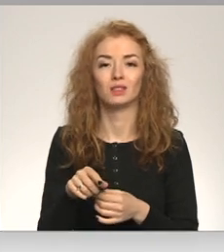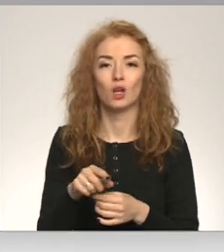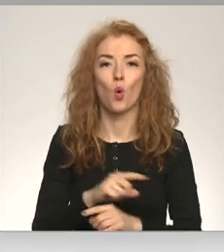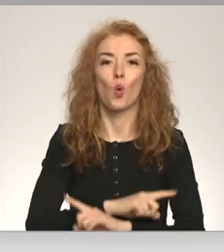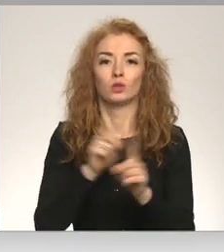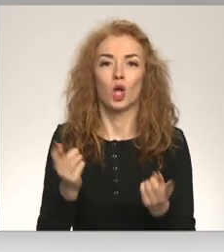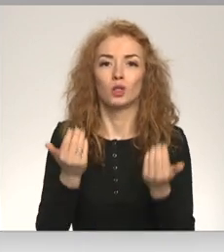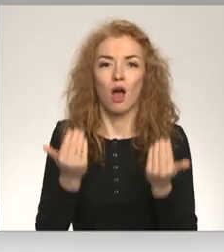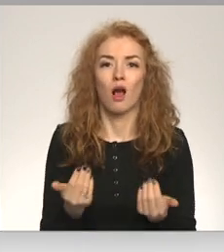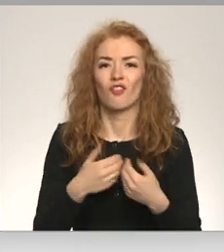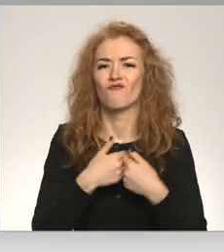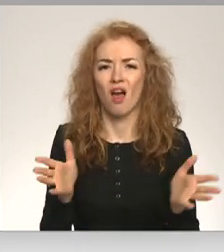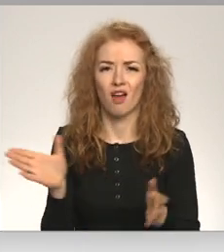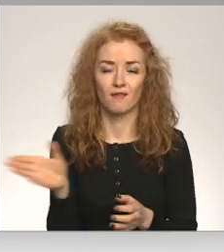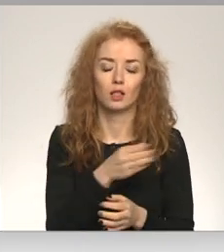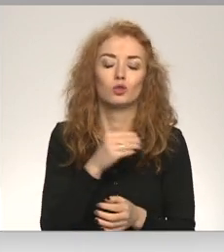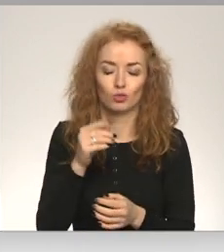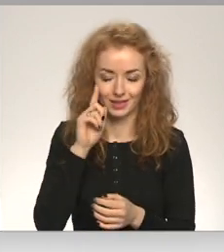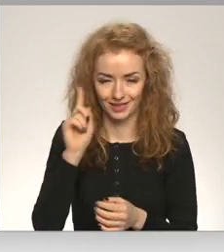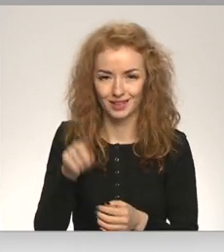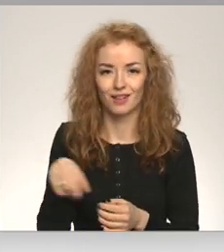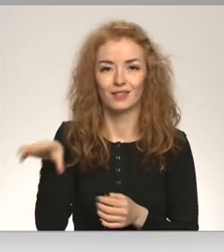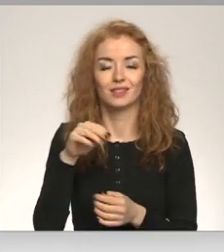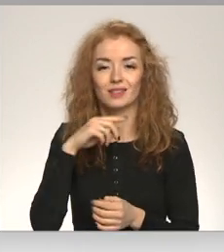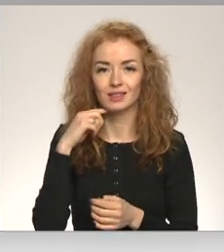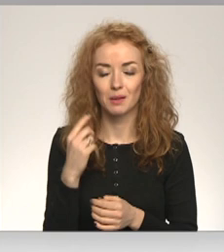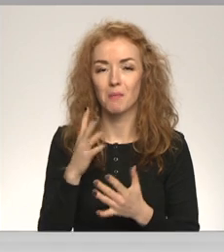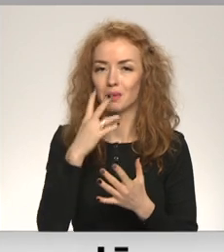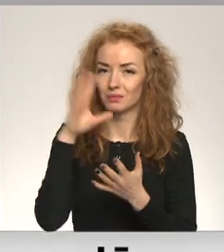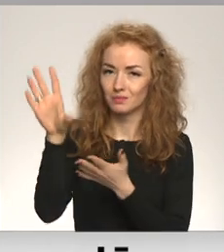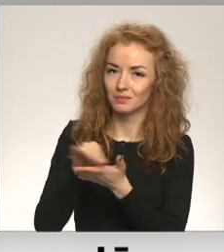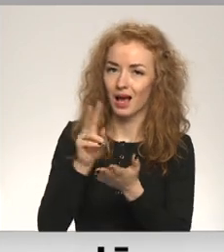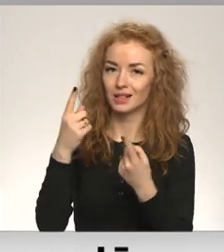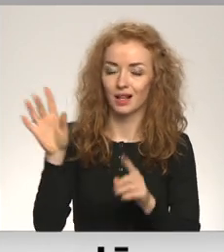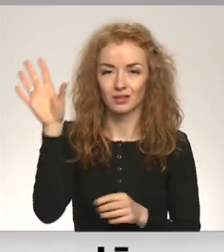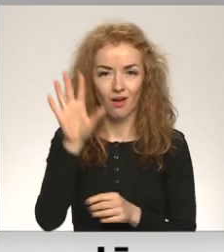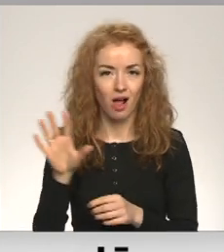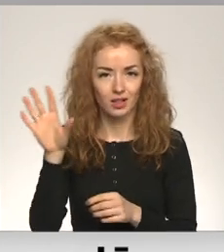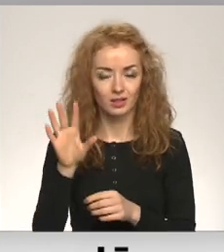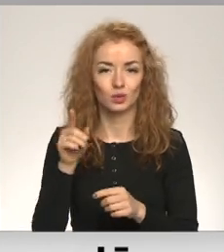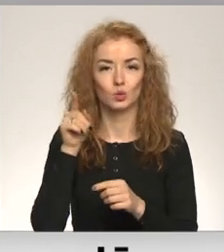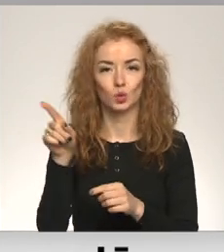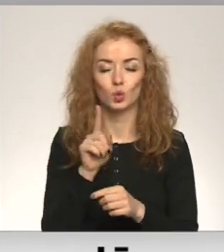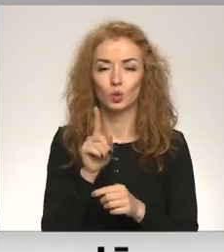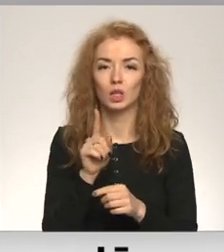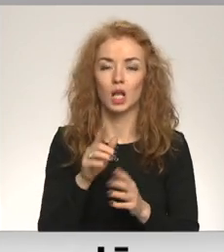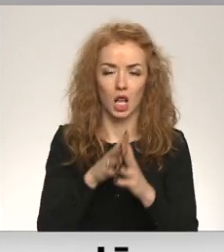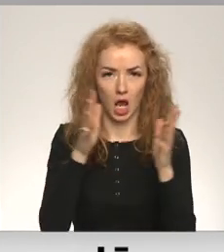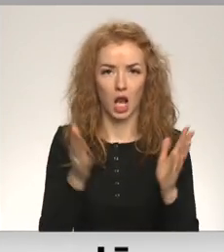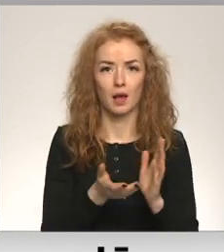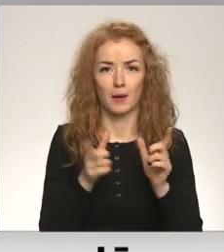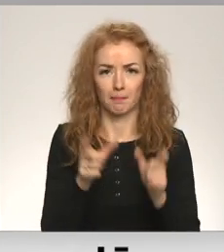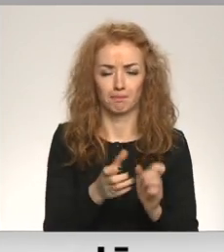ir bijuši daudz. Mums ir bijuši priekšā piemēri no citām valstīm, kur ir pieņemti būtiski atvieglojumi